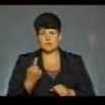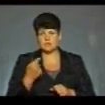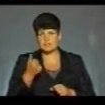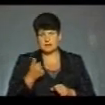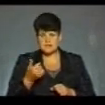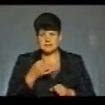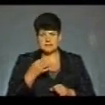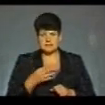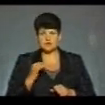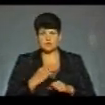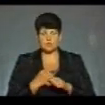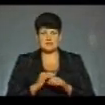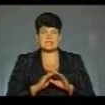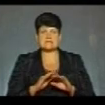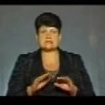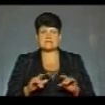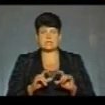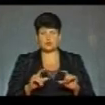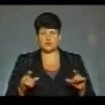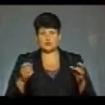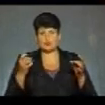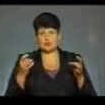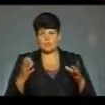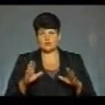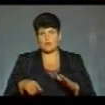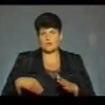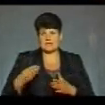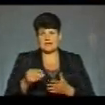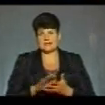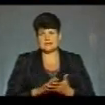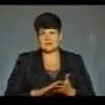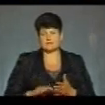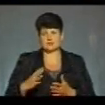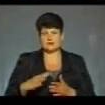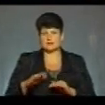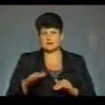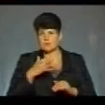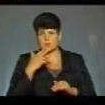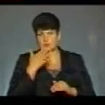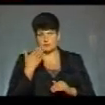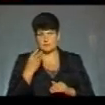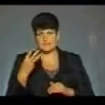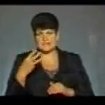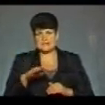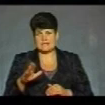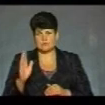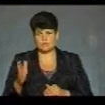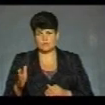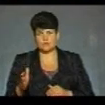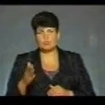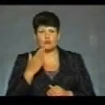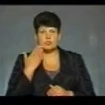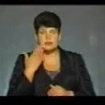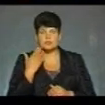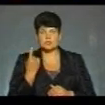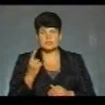що зроблять садочок. Просто потім подали заяву і чекали. Діток багато немає, 30 дітей буде. Полегшує, таке